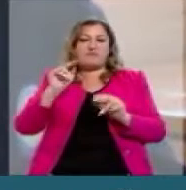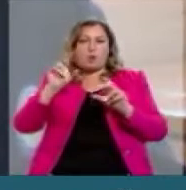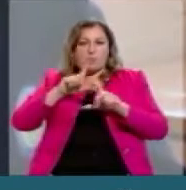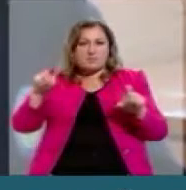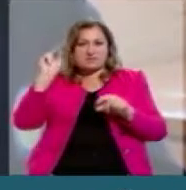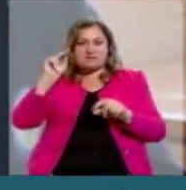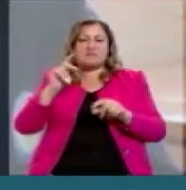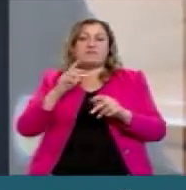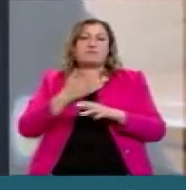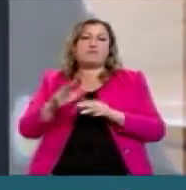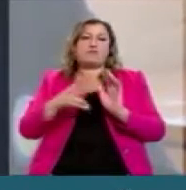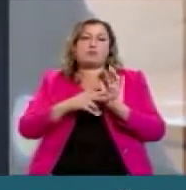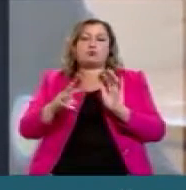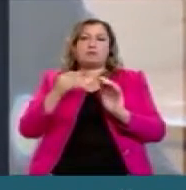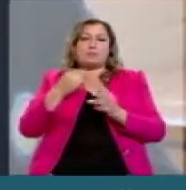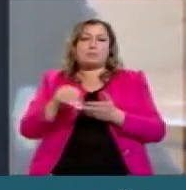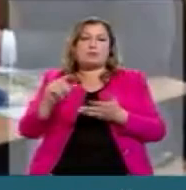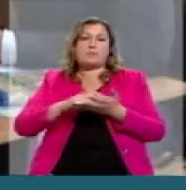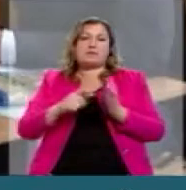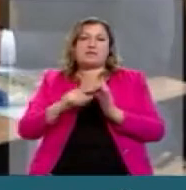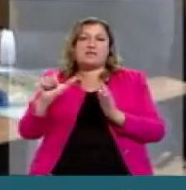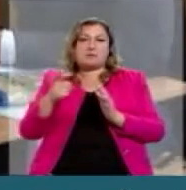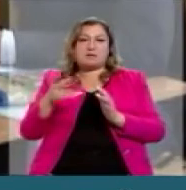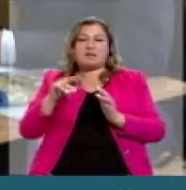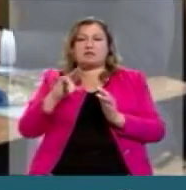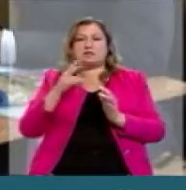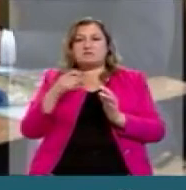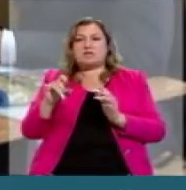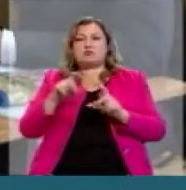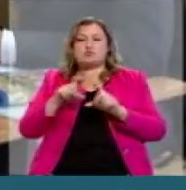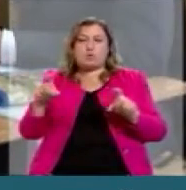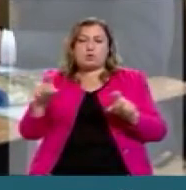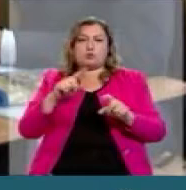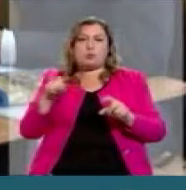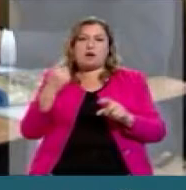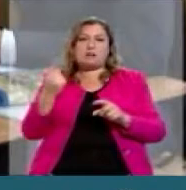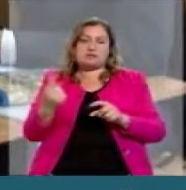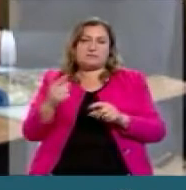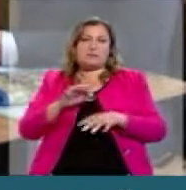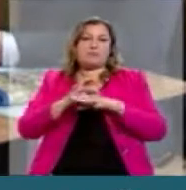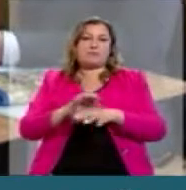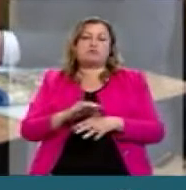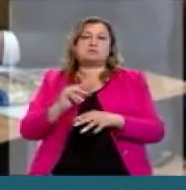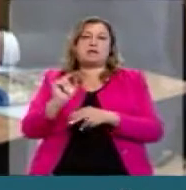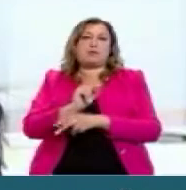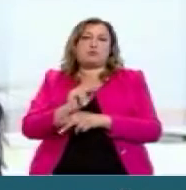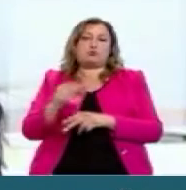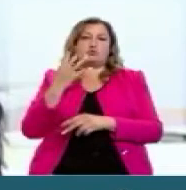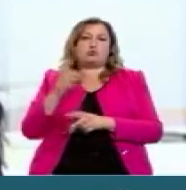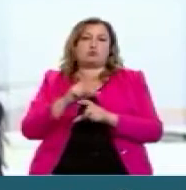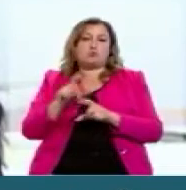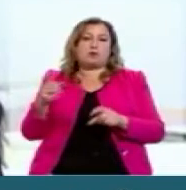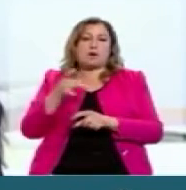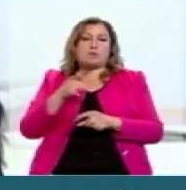образования выделено 8 миллионов тенге на приобретение кабинета химии для Денисовской общеобразовательной школы номер 1. Проводятся текущие ремонты 4